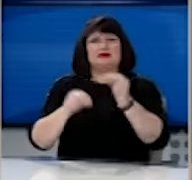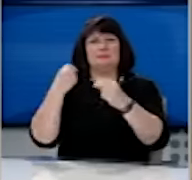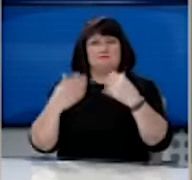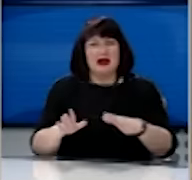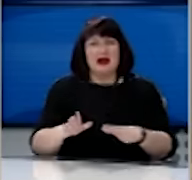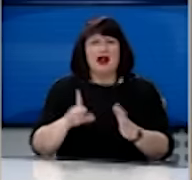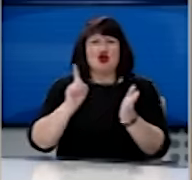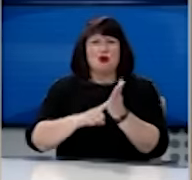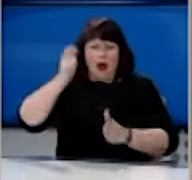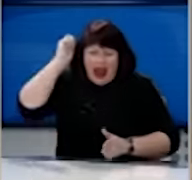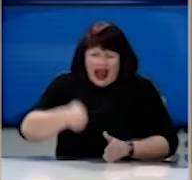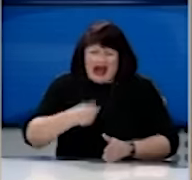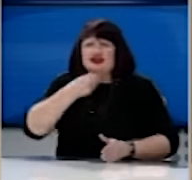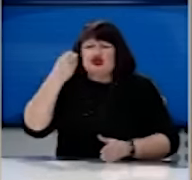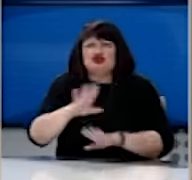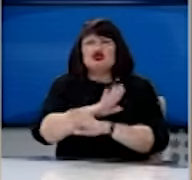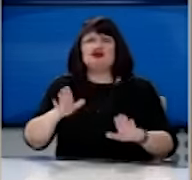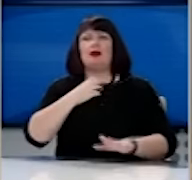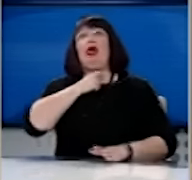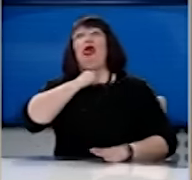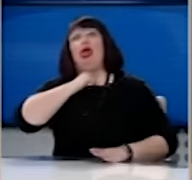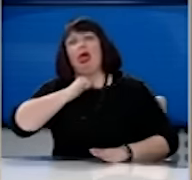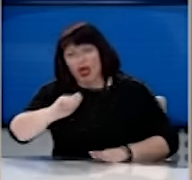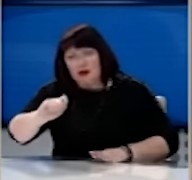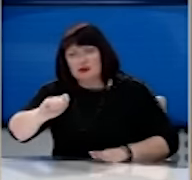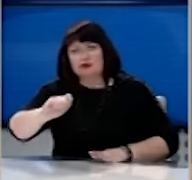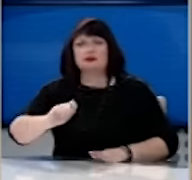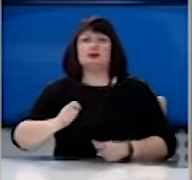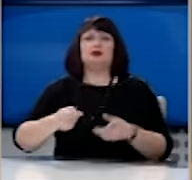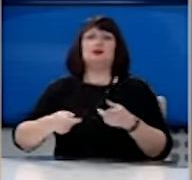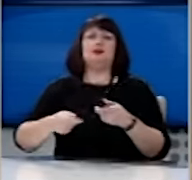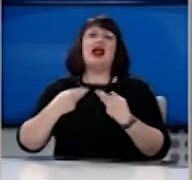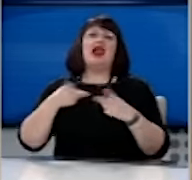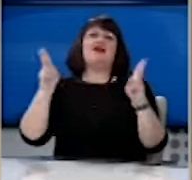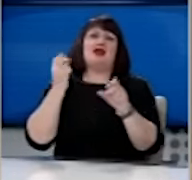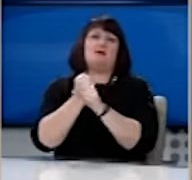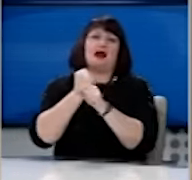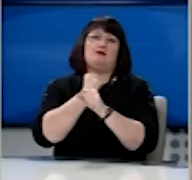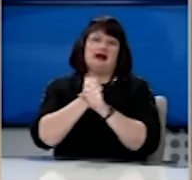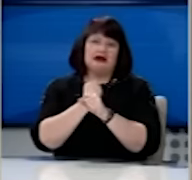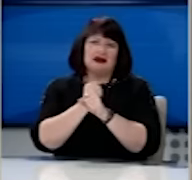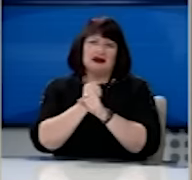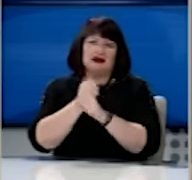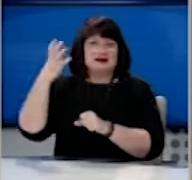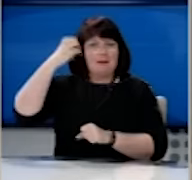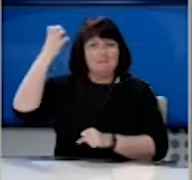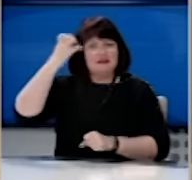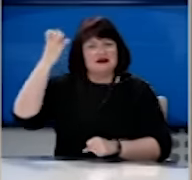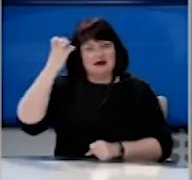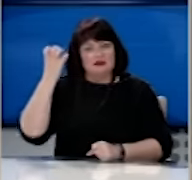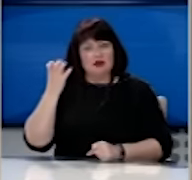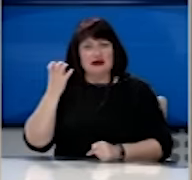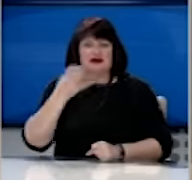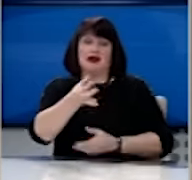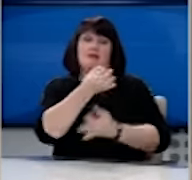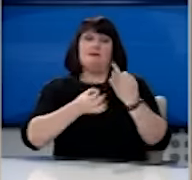πραγματικό έκτρωμα που βάζει τη θηλιά στο λαιμό των μικρών ελεύθερων επαγγελματιών και επιστημόνων. Και μη